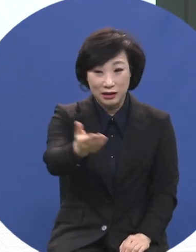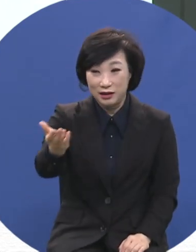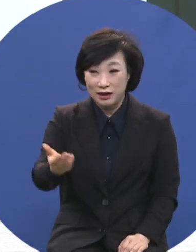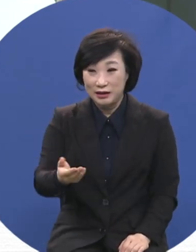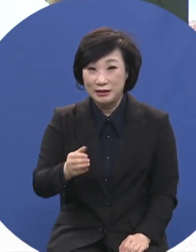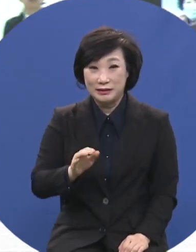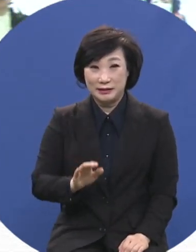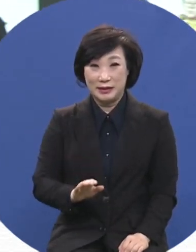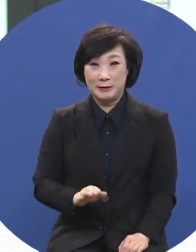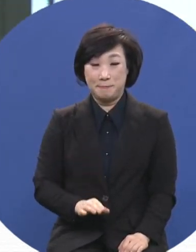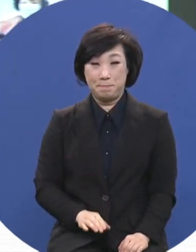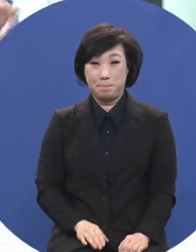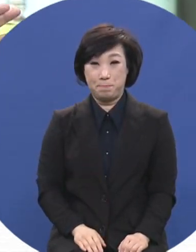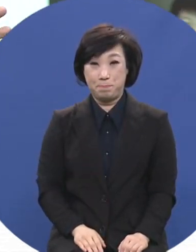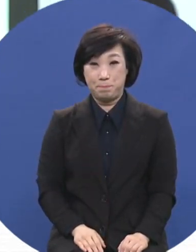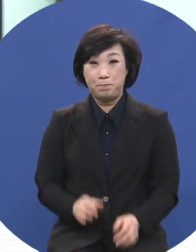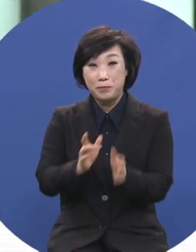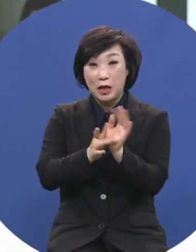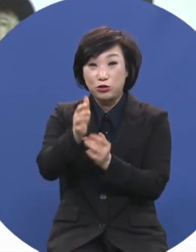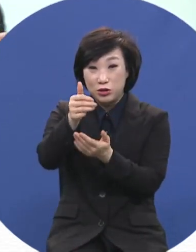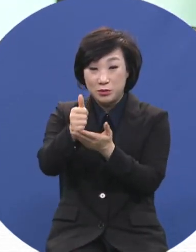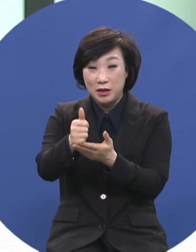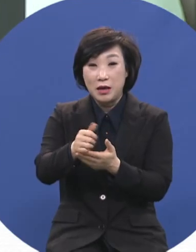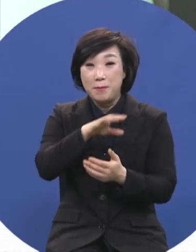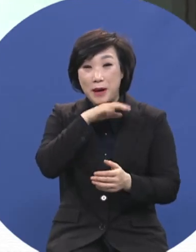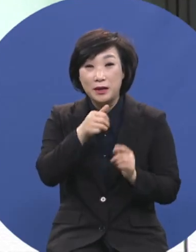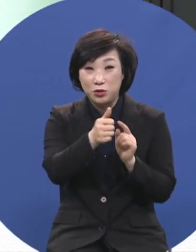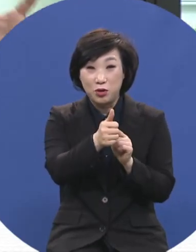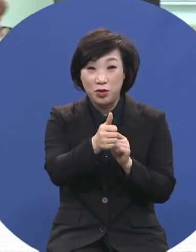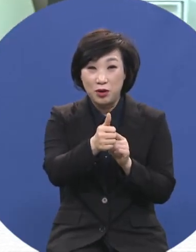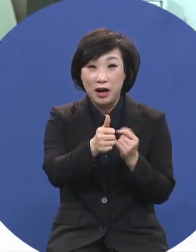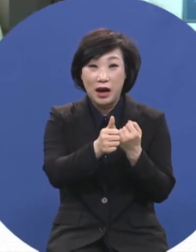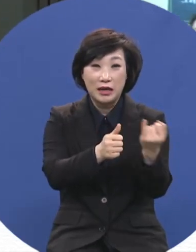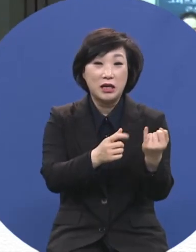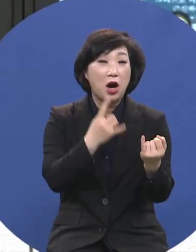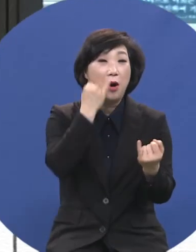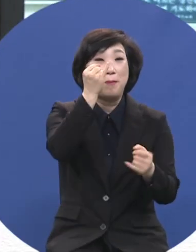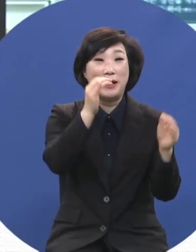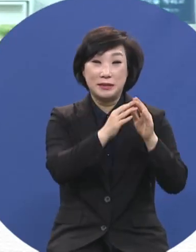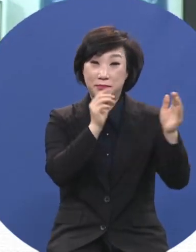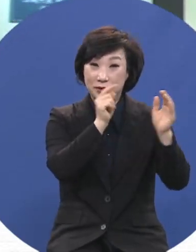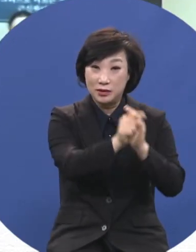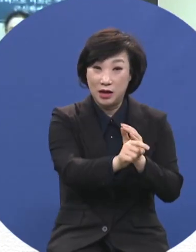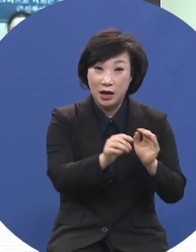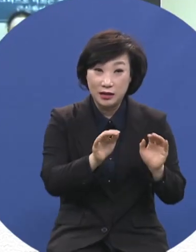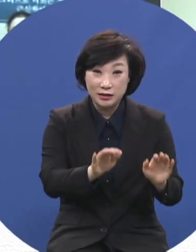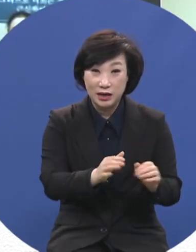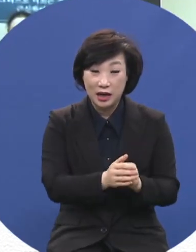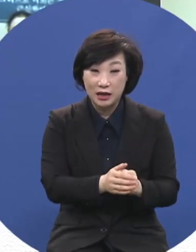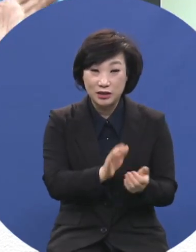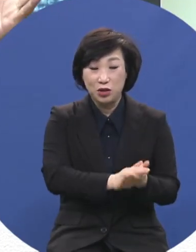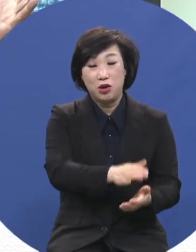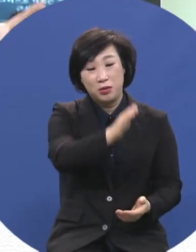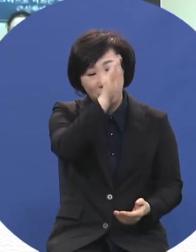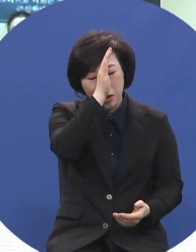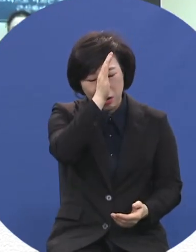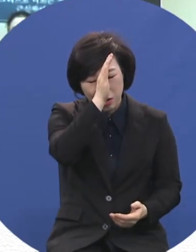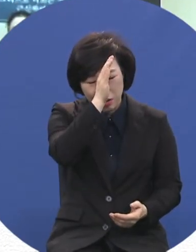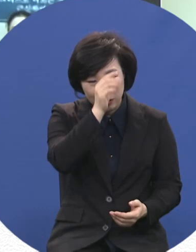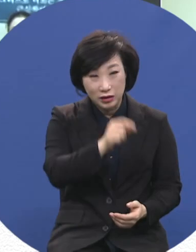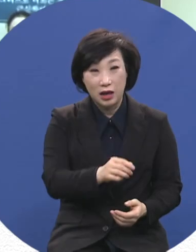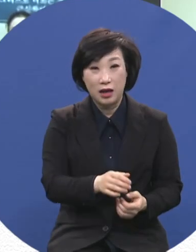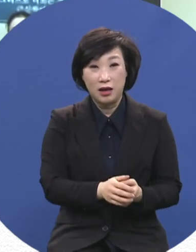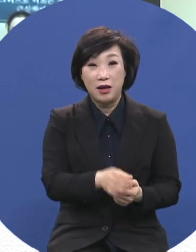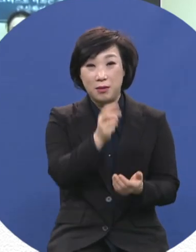자, 예수께서 베드로의 장모의 집에 들어오셨어. 이 열병의 질서를